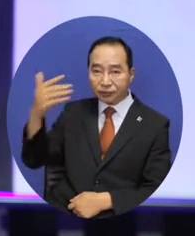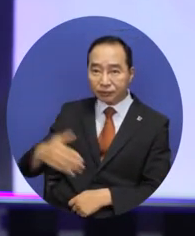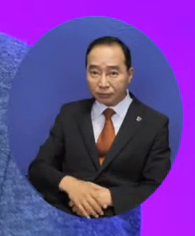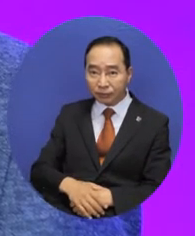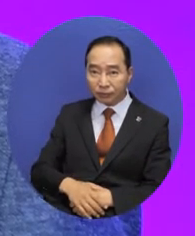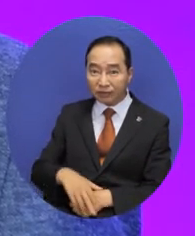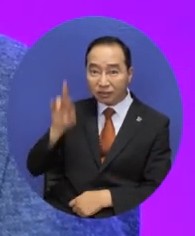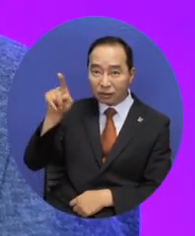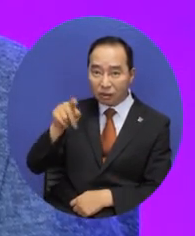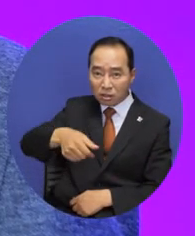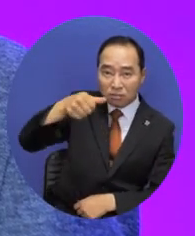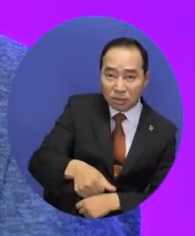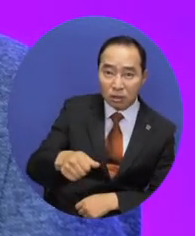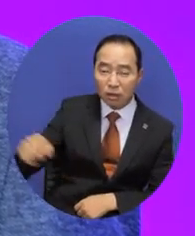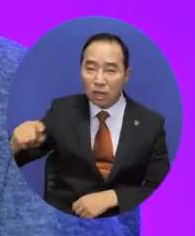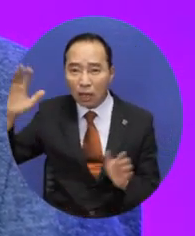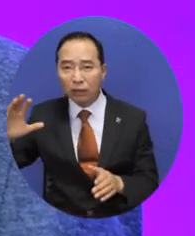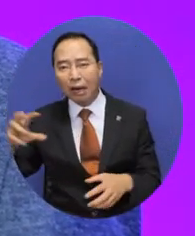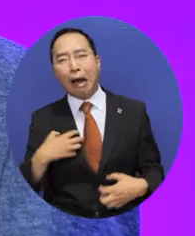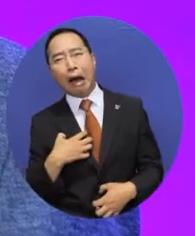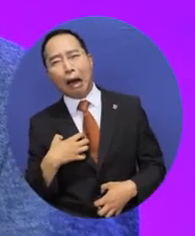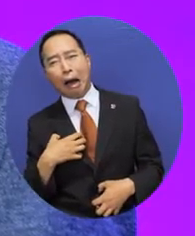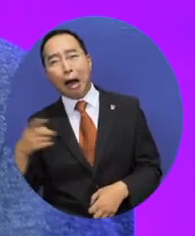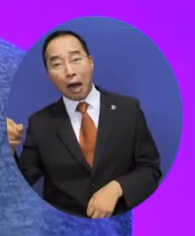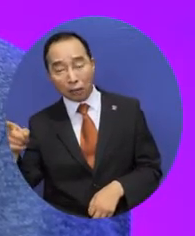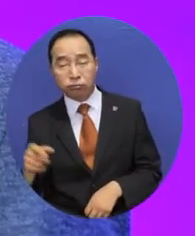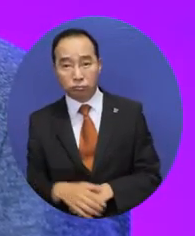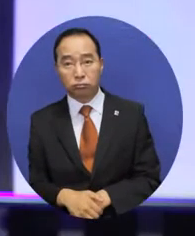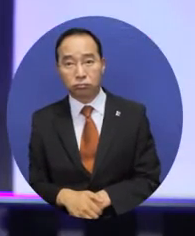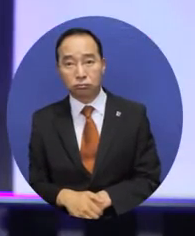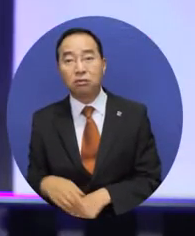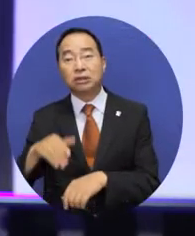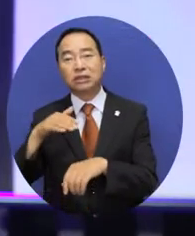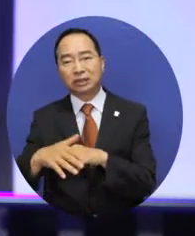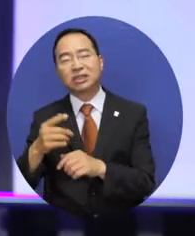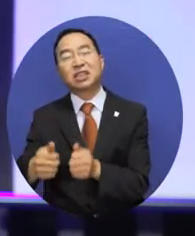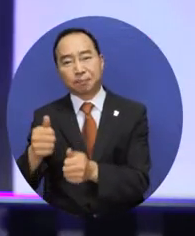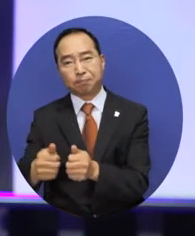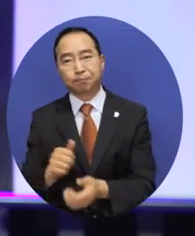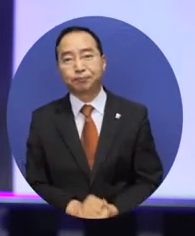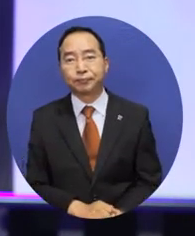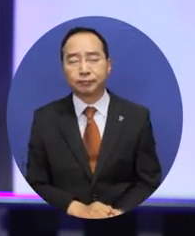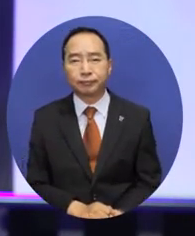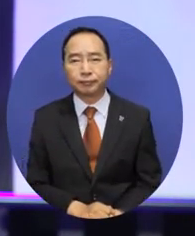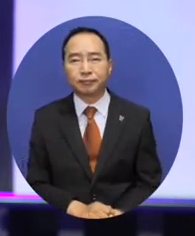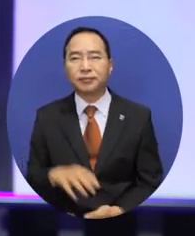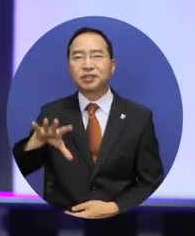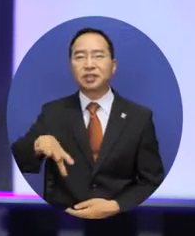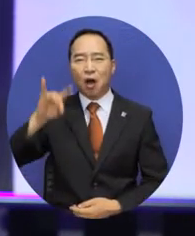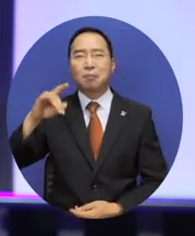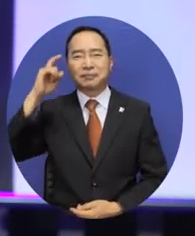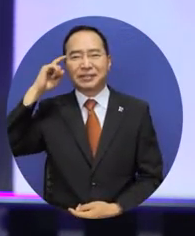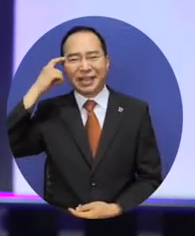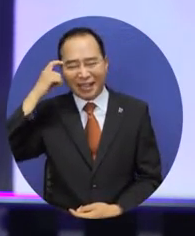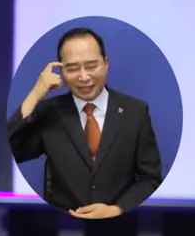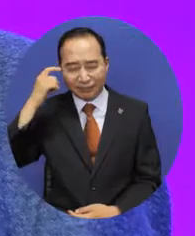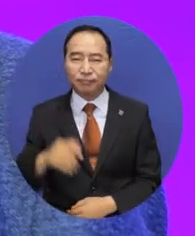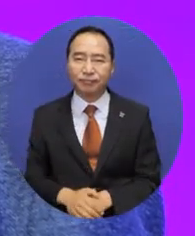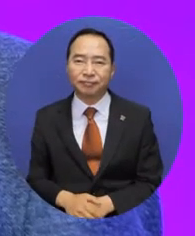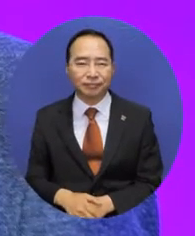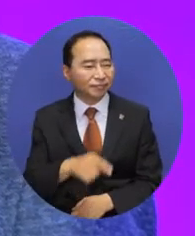고통스러운 절규를 하고 표정을 지었습니다. 자, 스탠리 밀그램은 이 실험을 하기 전에